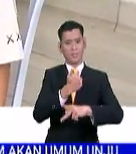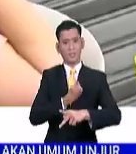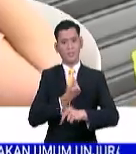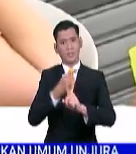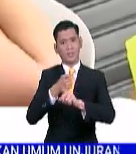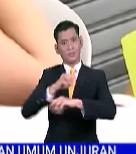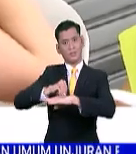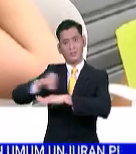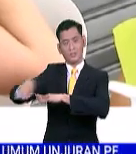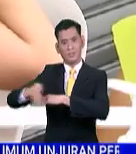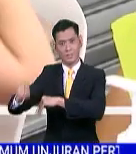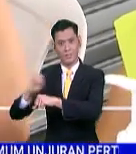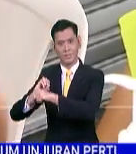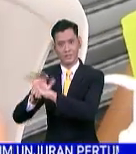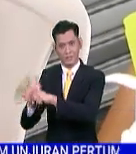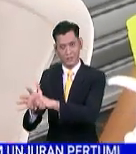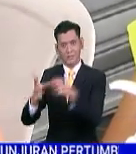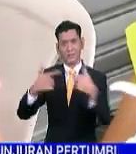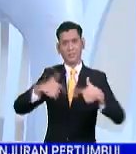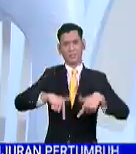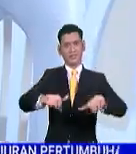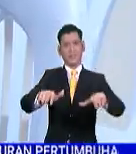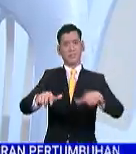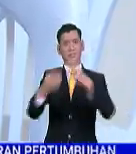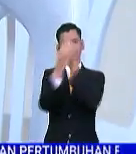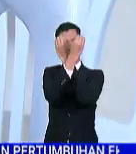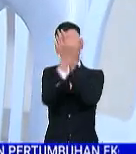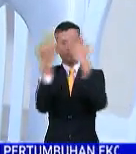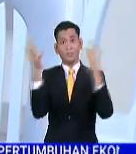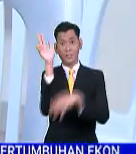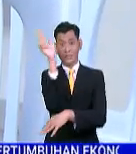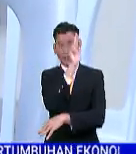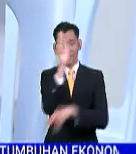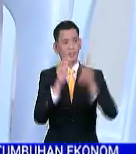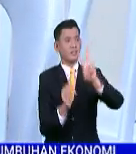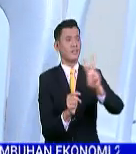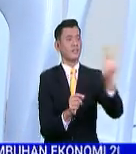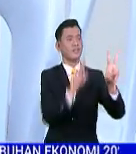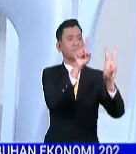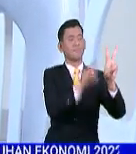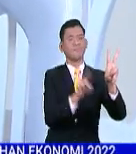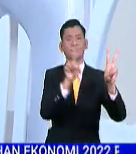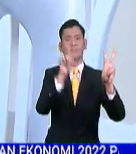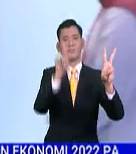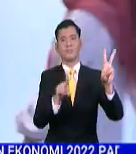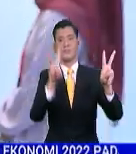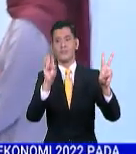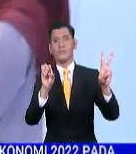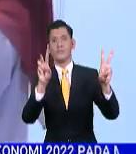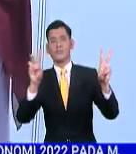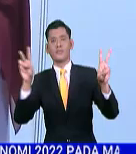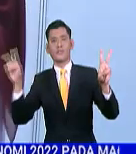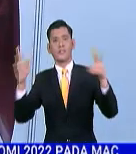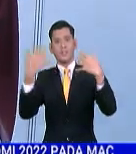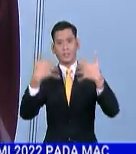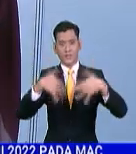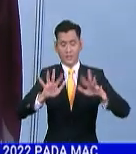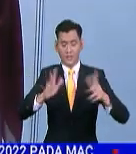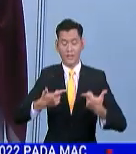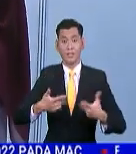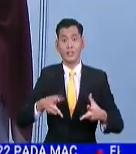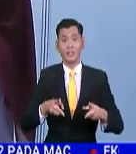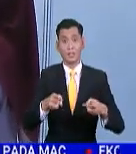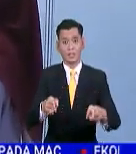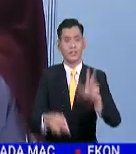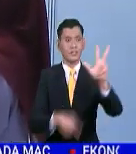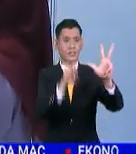jangkitan COVID-19. Pelaksanaannya diumum kerajaan pada 22 Januari lalu dan dilancarkan pada 3